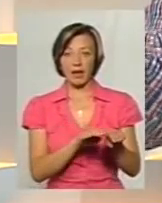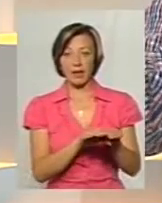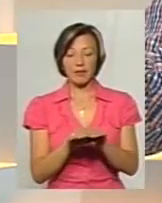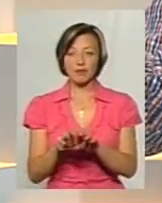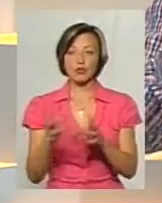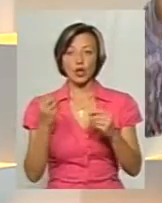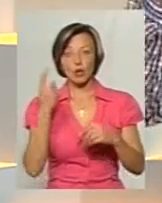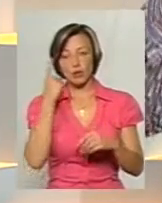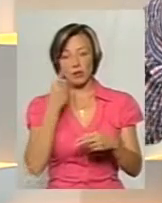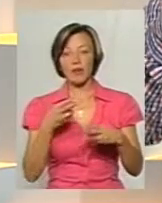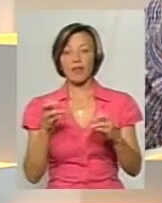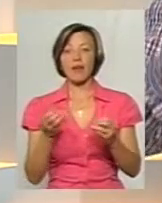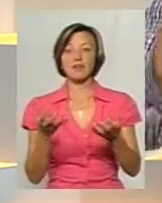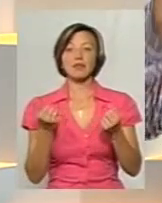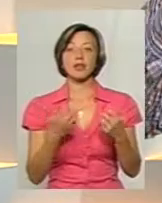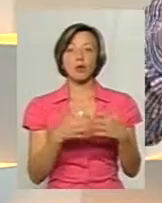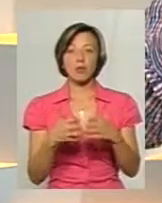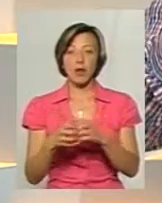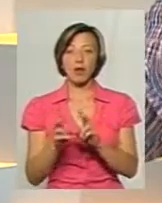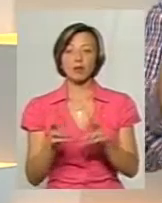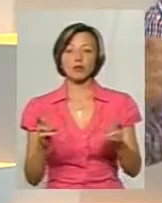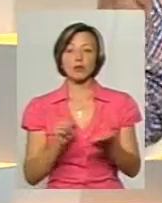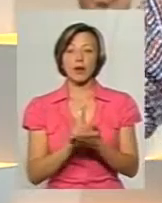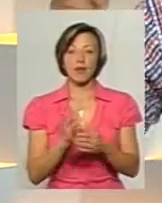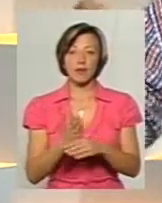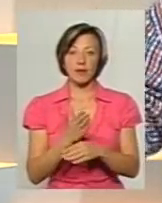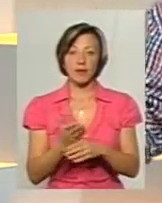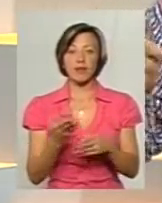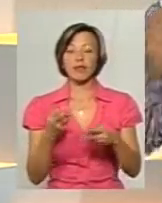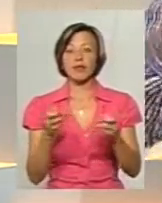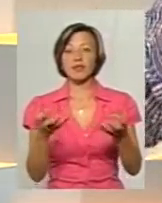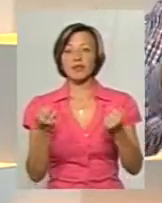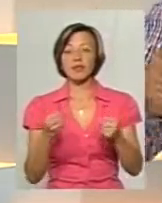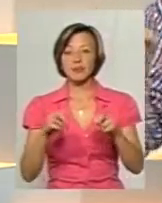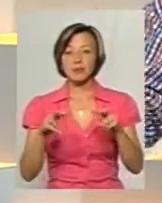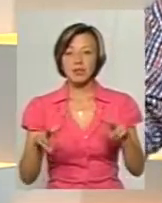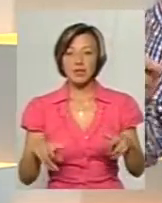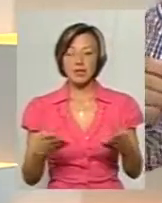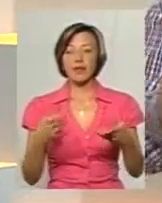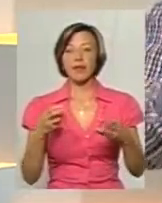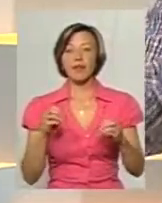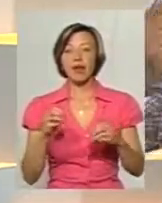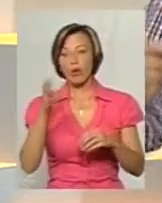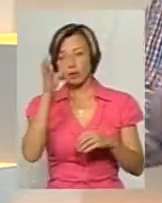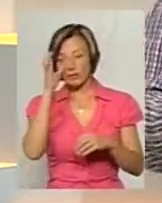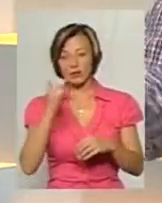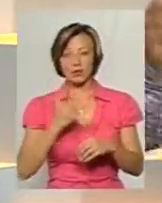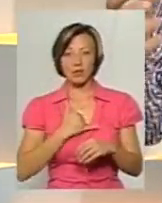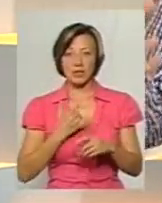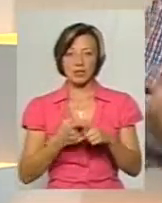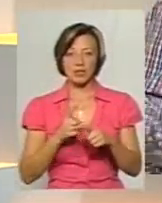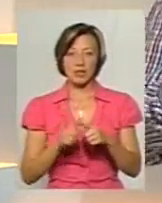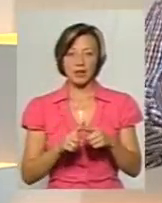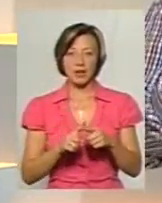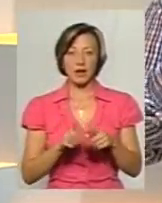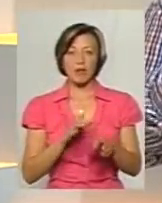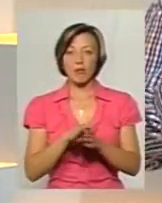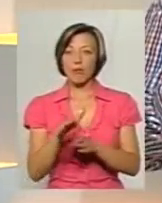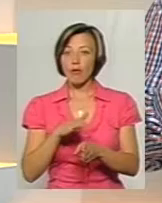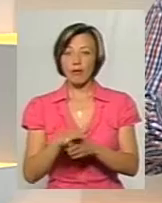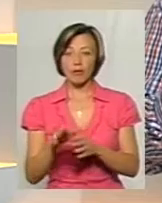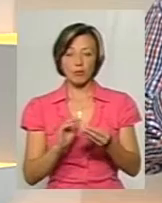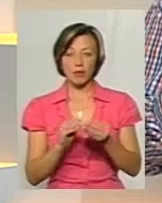що ще думаємо, де взяти обладнання, хто це має виробити, а де взяти спеціалістів, фахівців, а де освіта. У нас же це куча